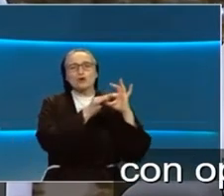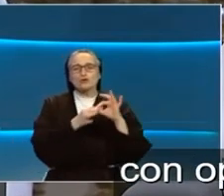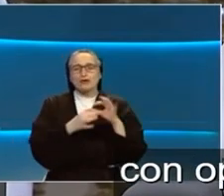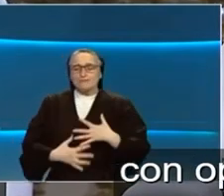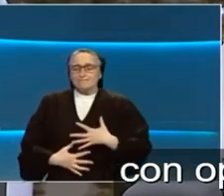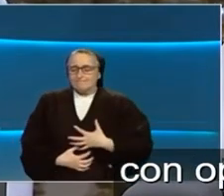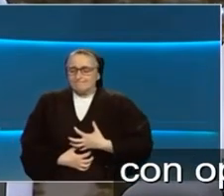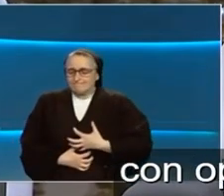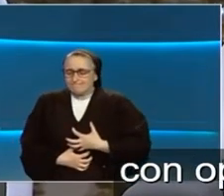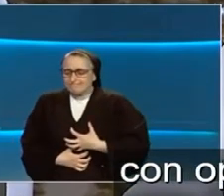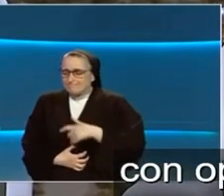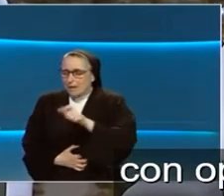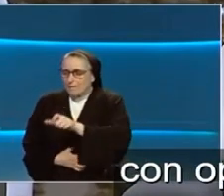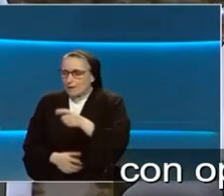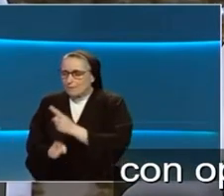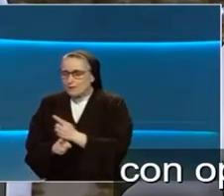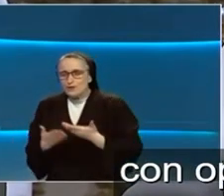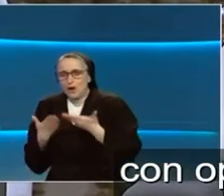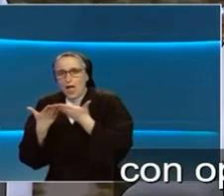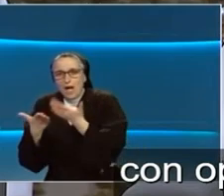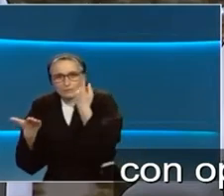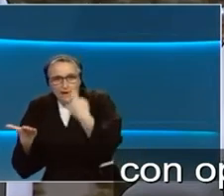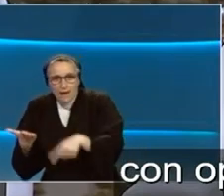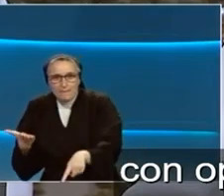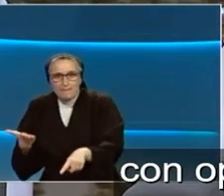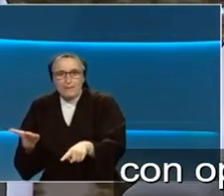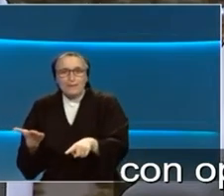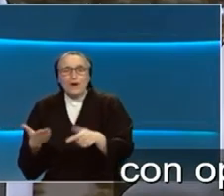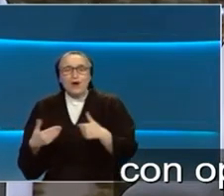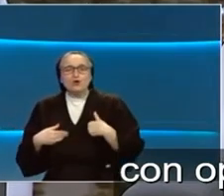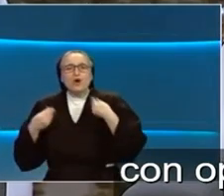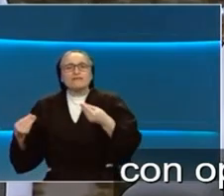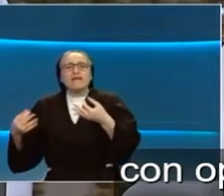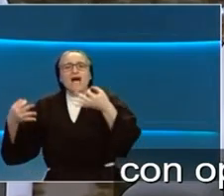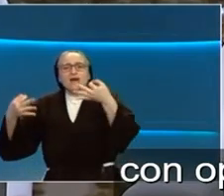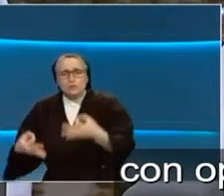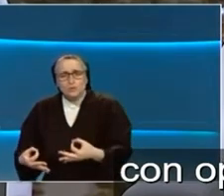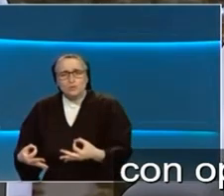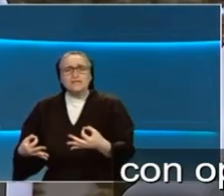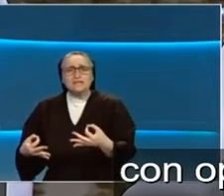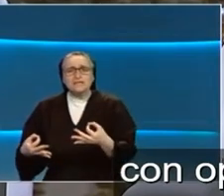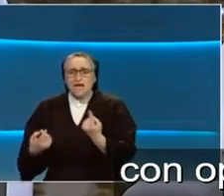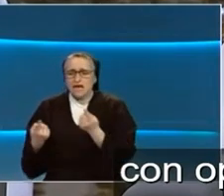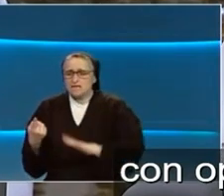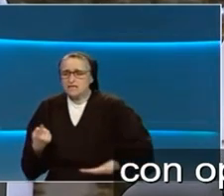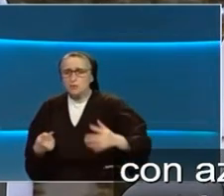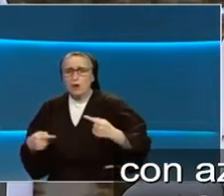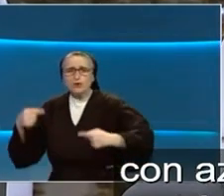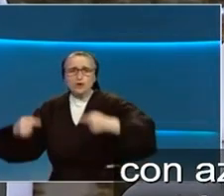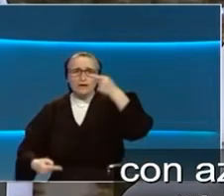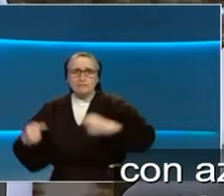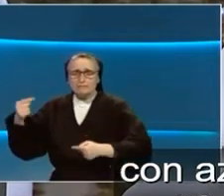삶에 모십시다. 또한 깨져버린 관계 안에서 화해의 활동, 도움이 필요한 이들을 향한